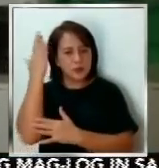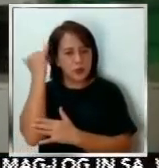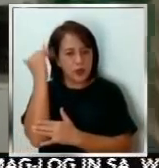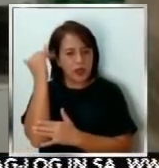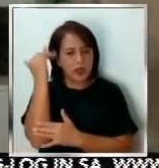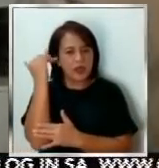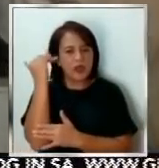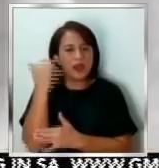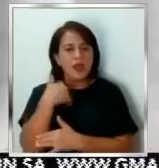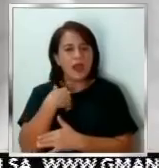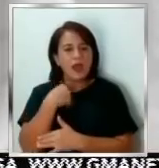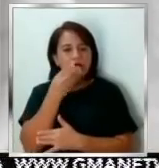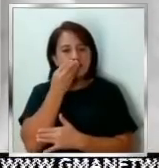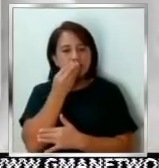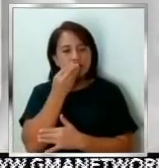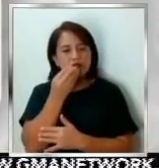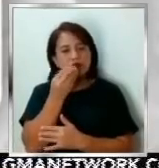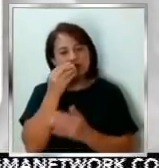munting negosyo.